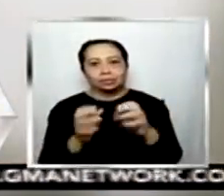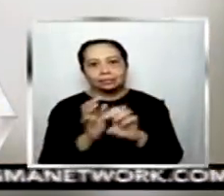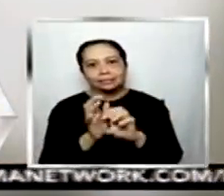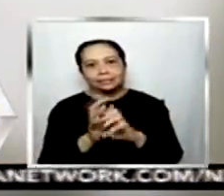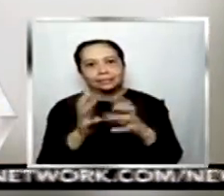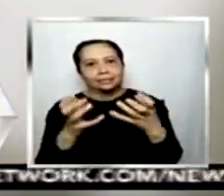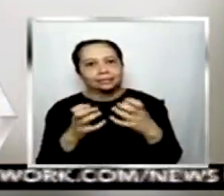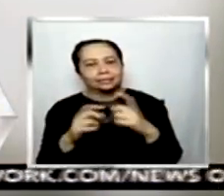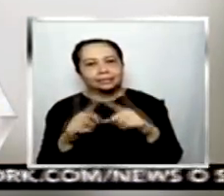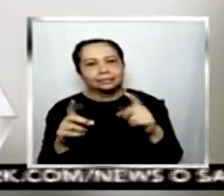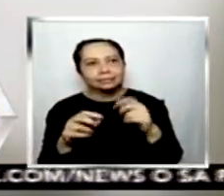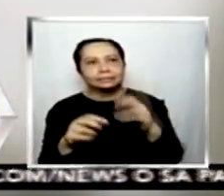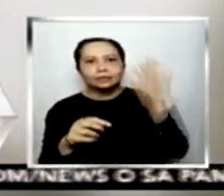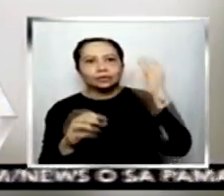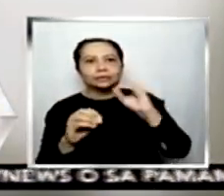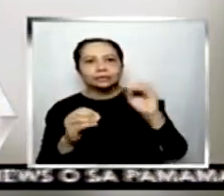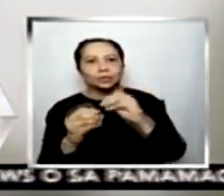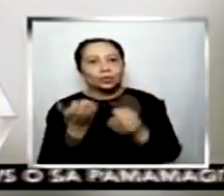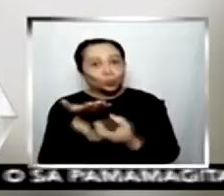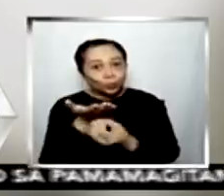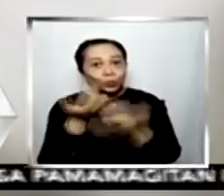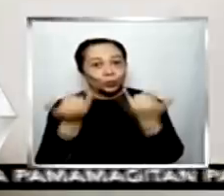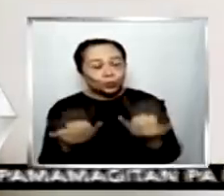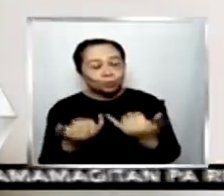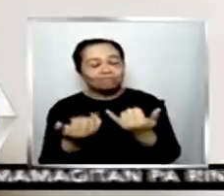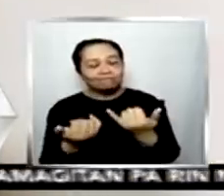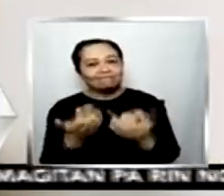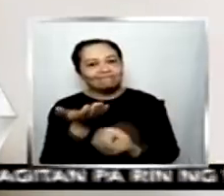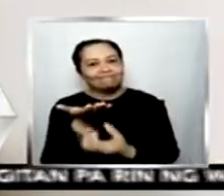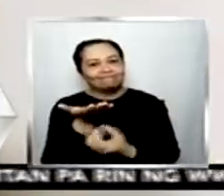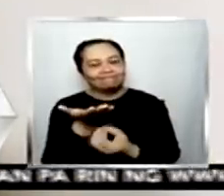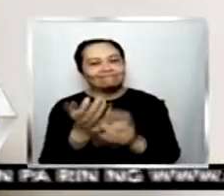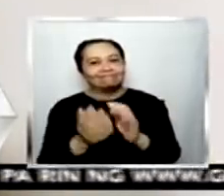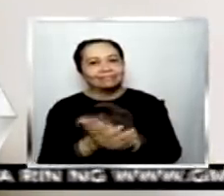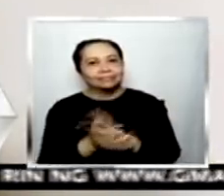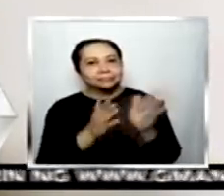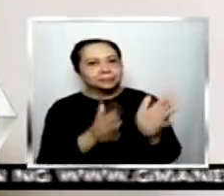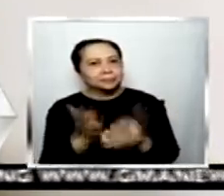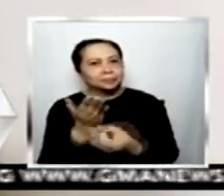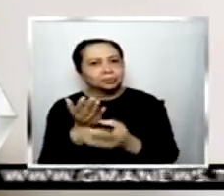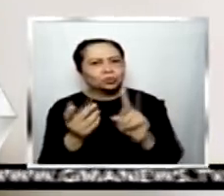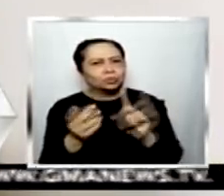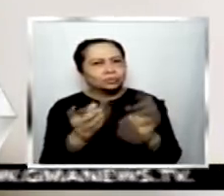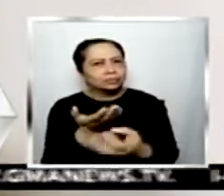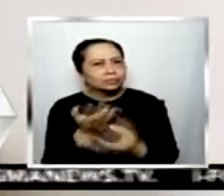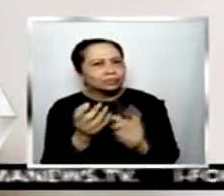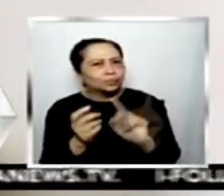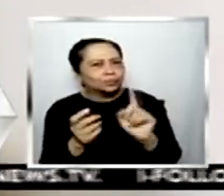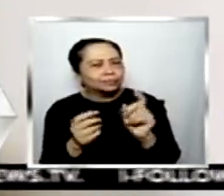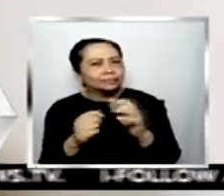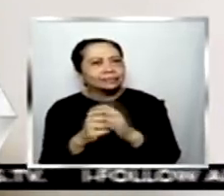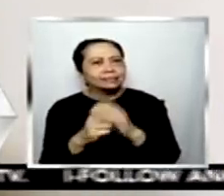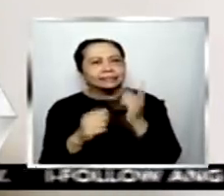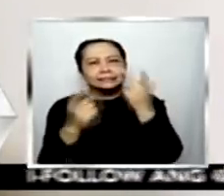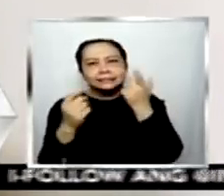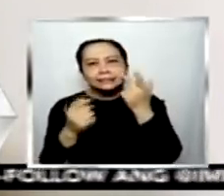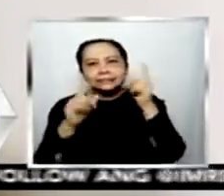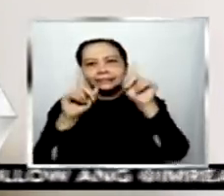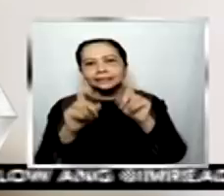nagagawa dati na pagluluto, ganyan po. Tapos, pagluluto ka ng work. Opo, sinusubukan ko rin po